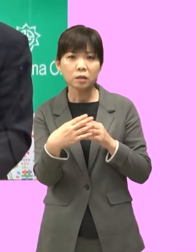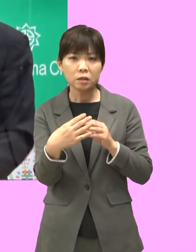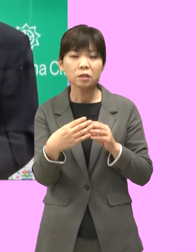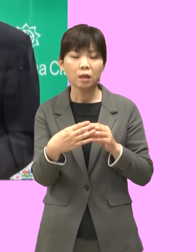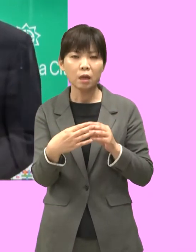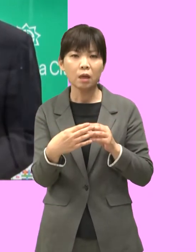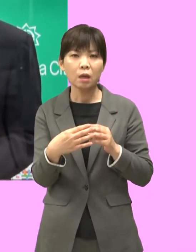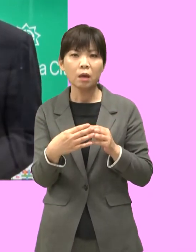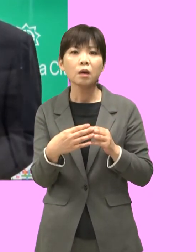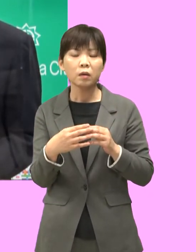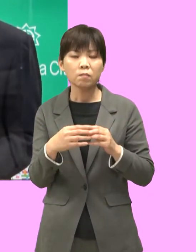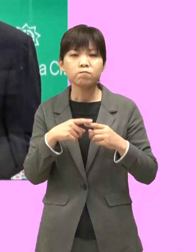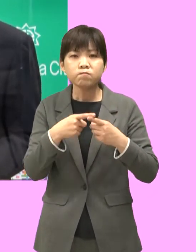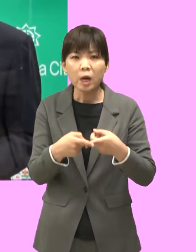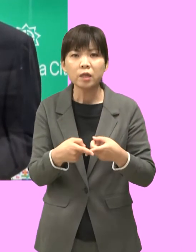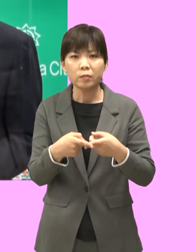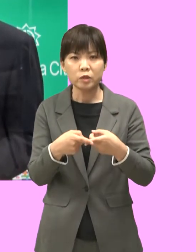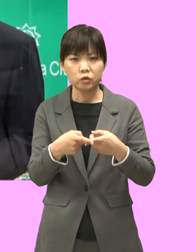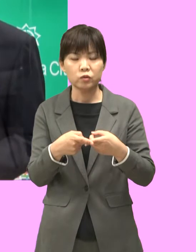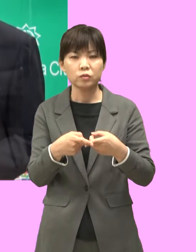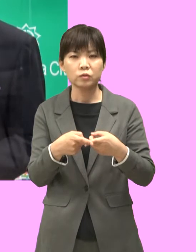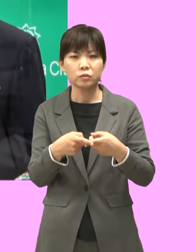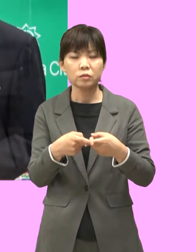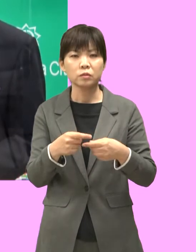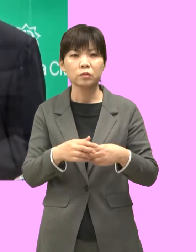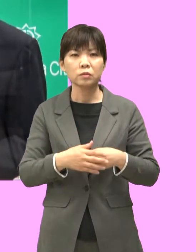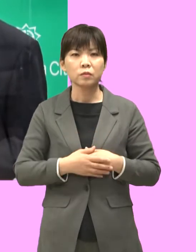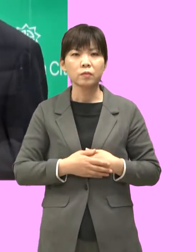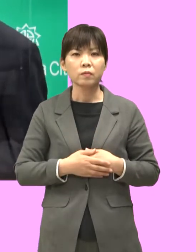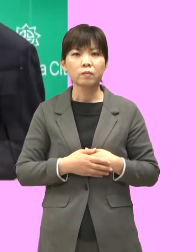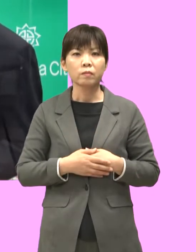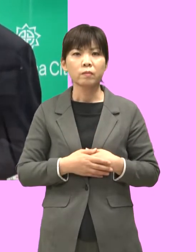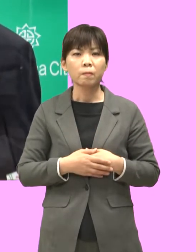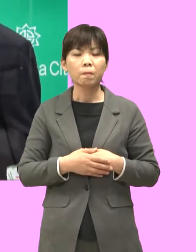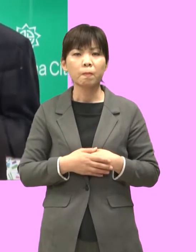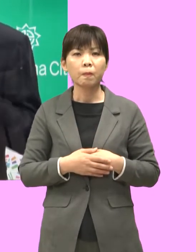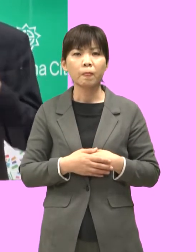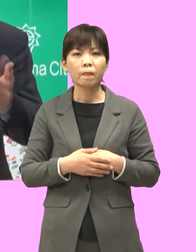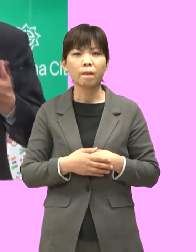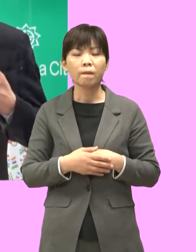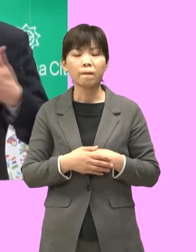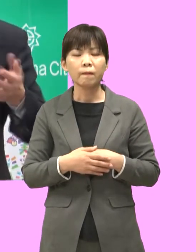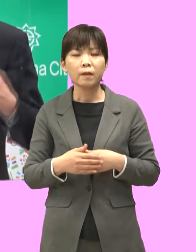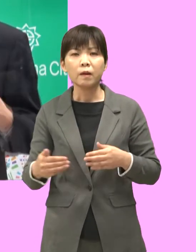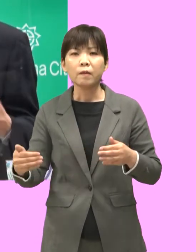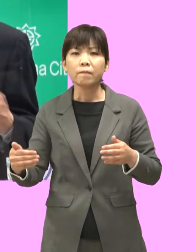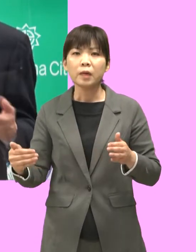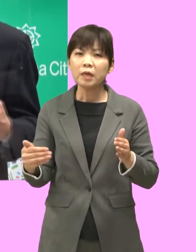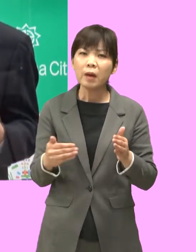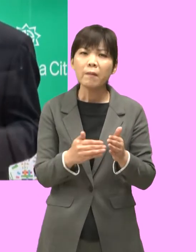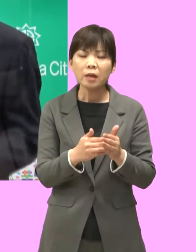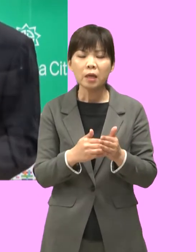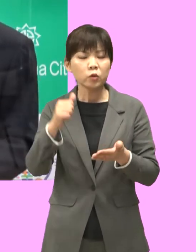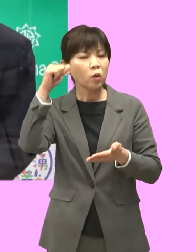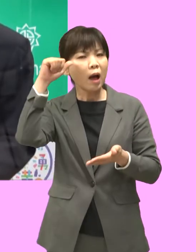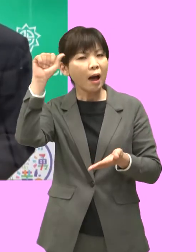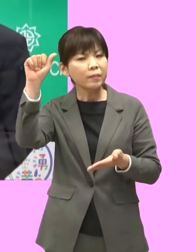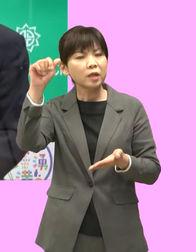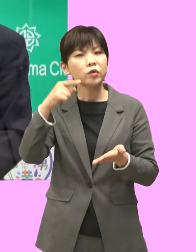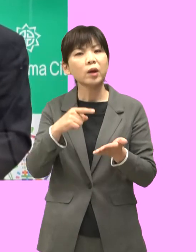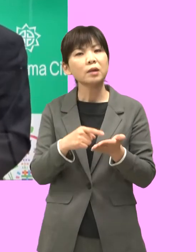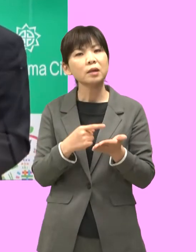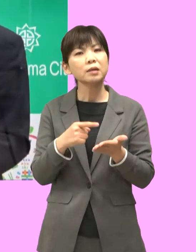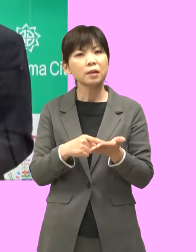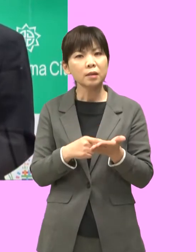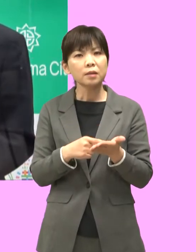で、これは入ってますました。でちょっとこれまでその辺のアピールが足りなかったので、今回もこうや